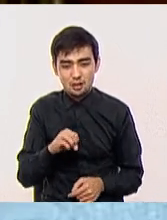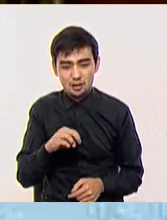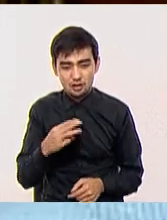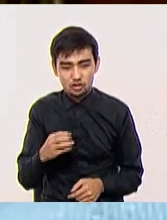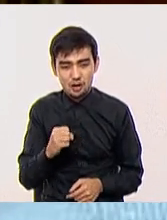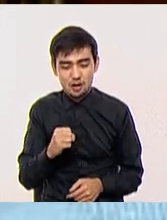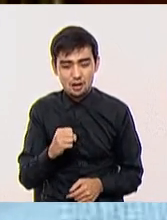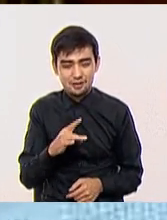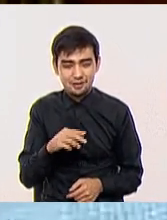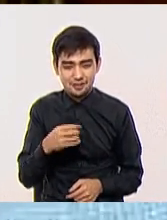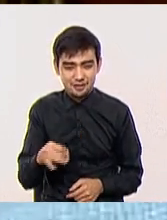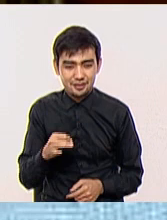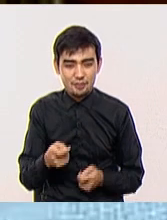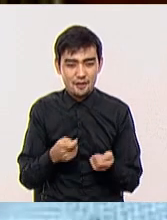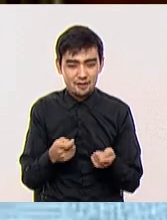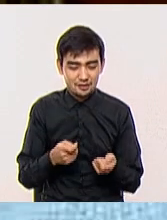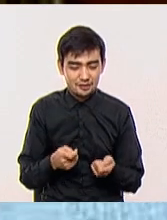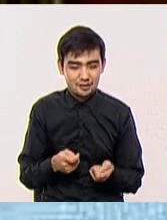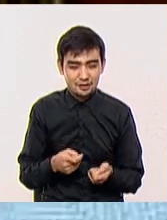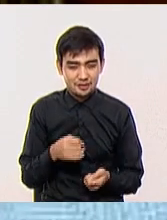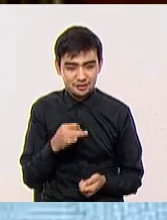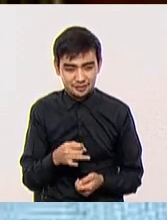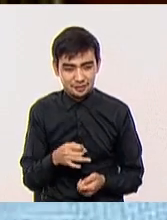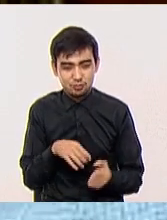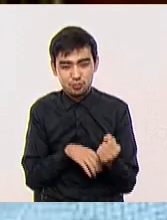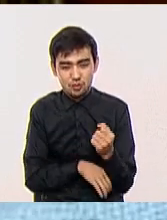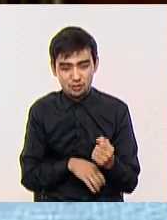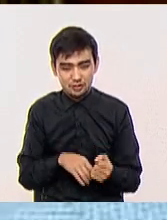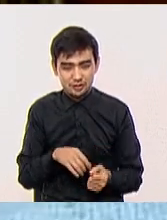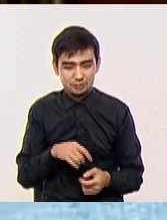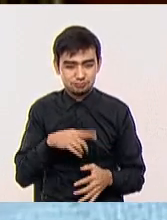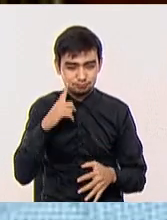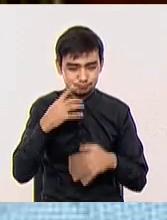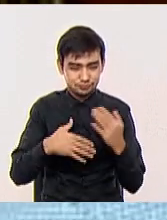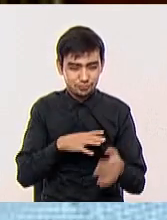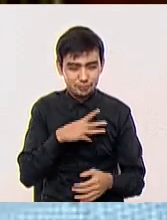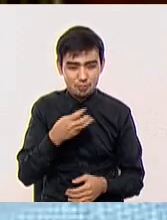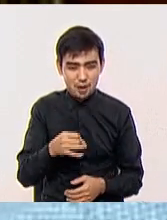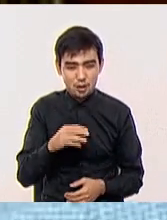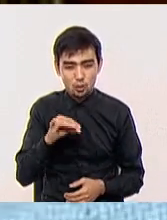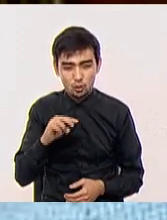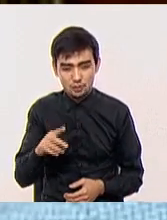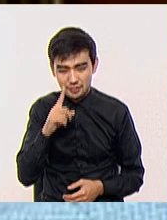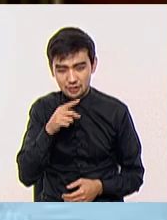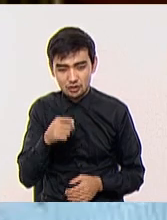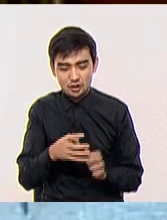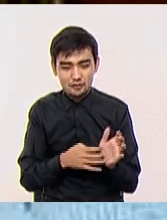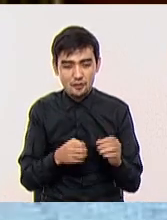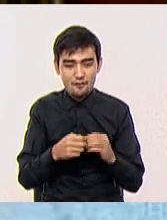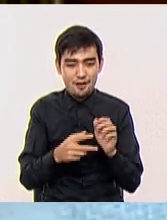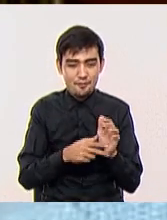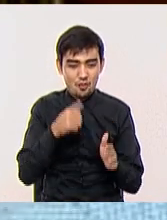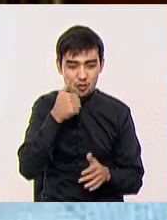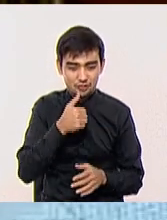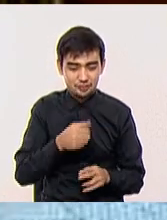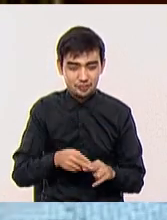как условно говоря правительство. И после антибольшевистского переворота в мае-июне 1918 года,